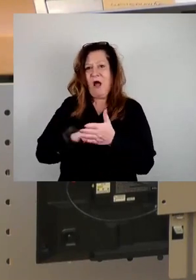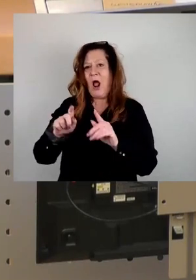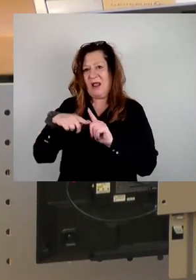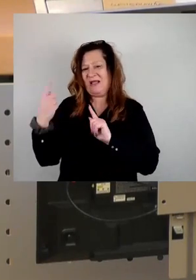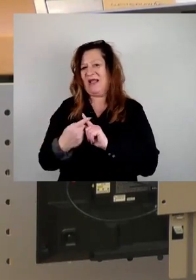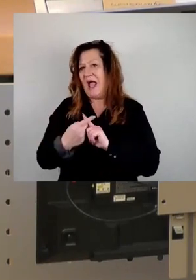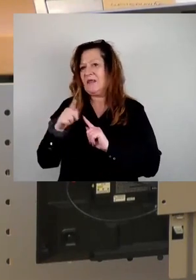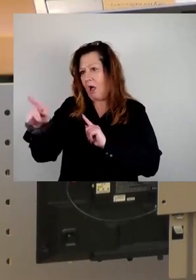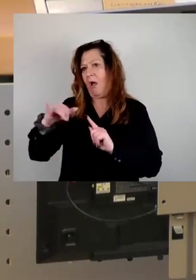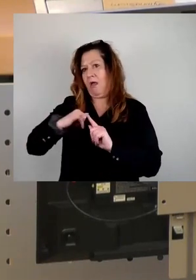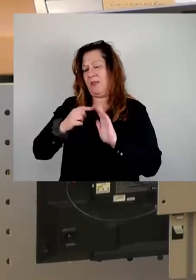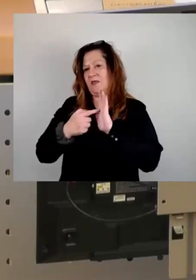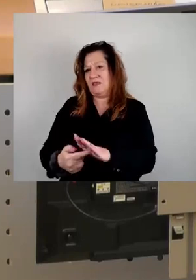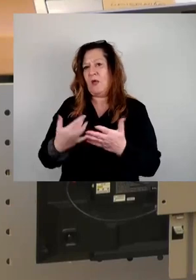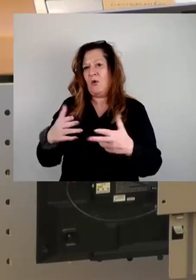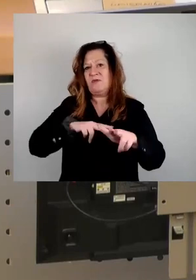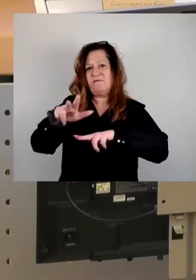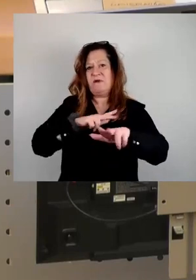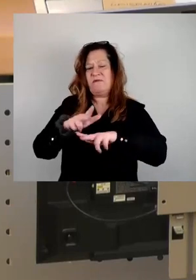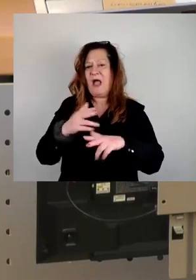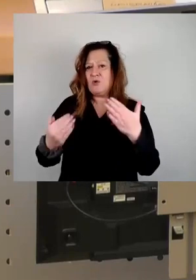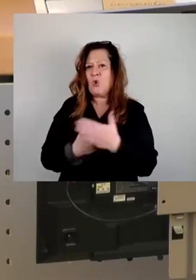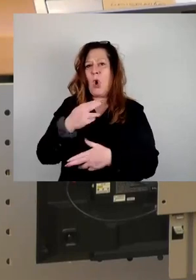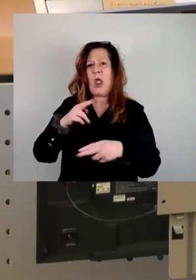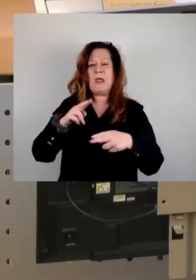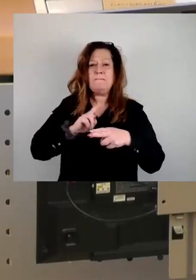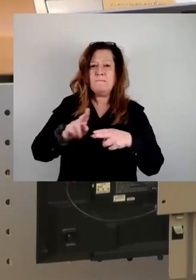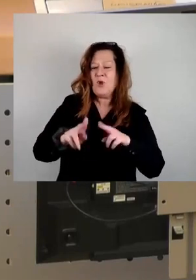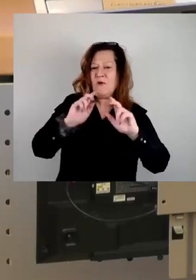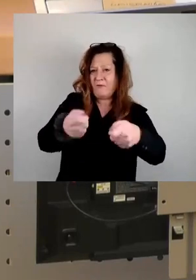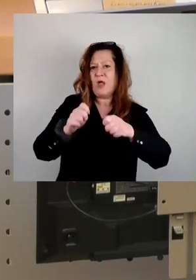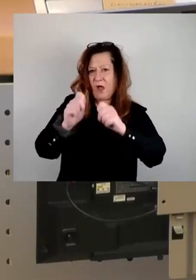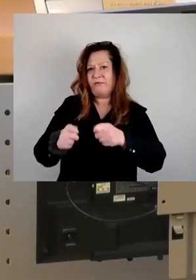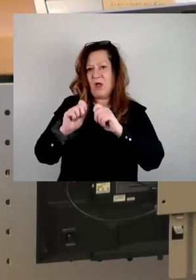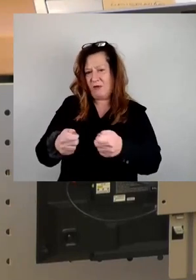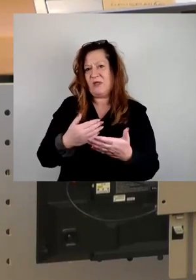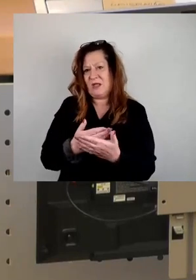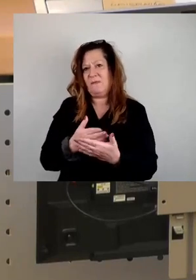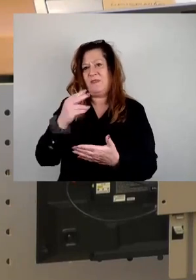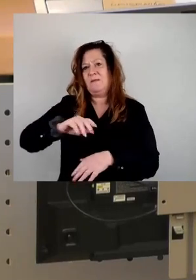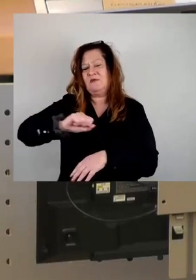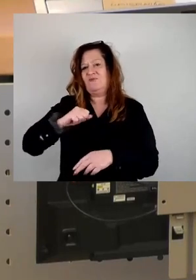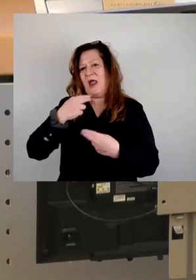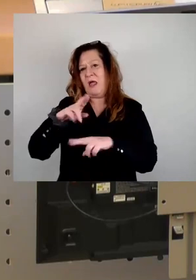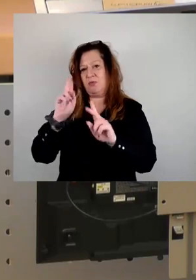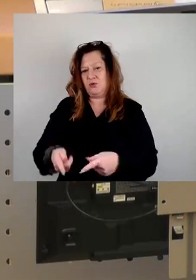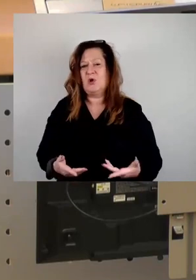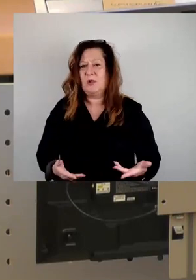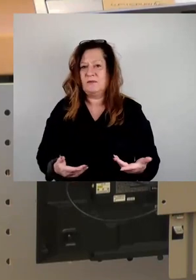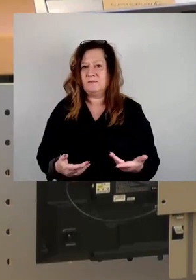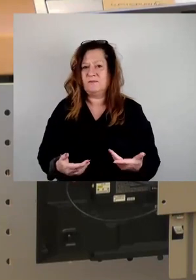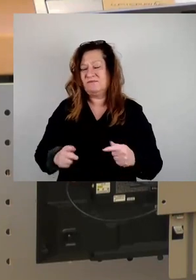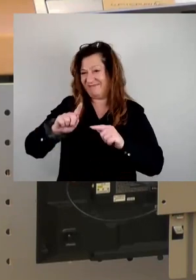der Verwaltung immer neue Prüfaufträge gibt, die sie dann möglichst schnell beantworten soll. Und da sind wir in den nächsten Jahren